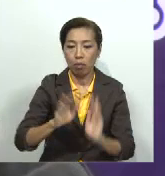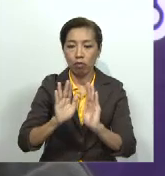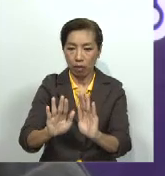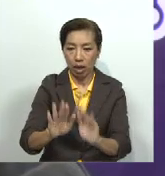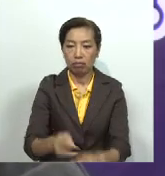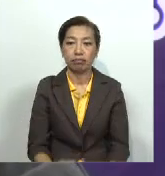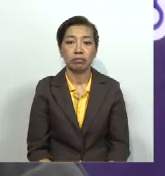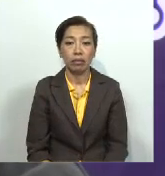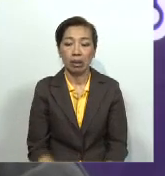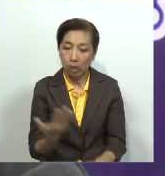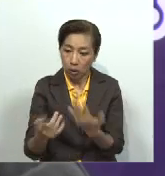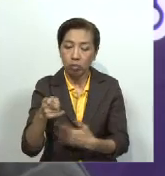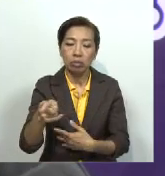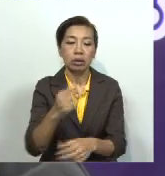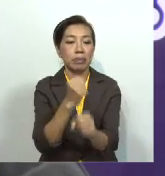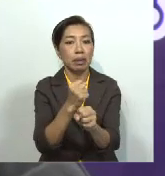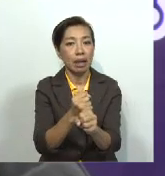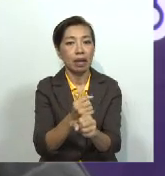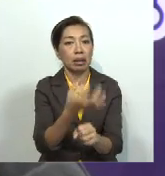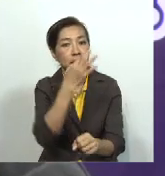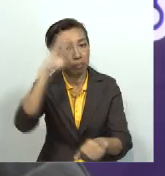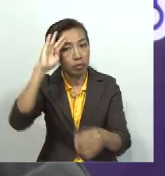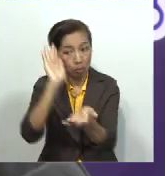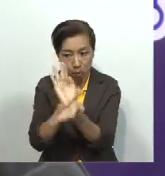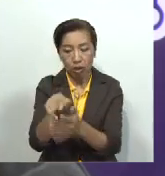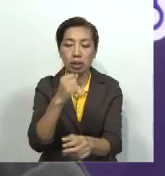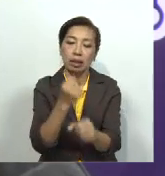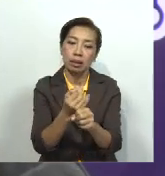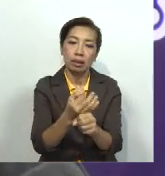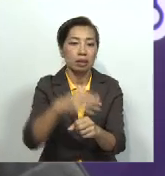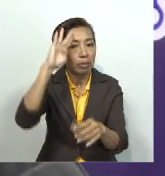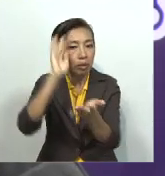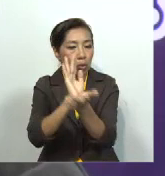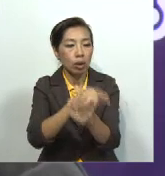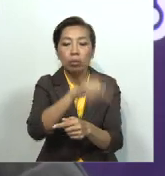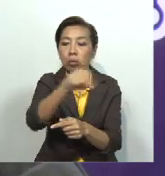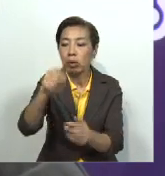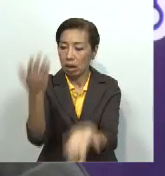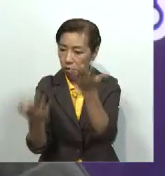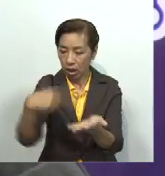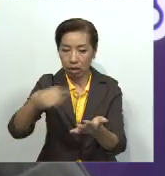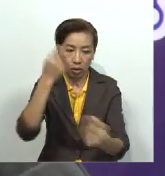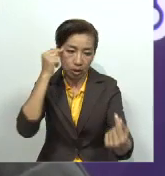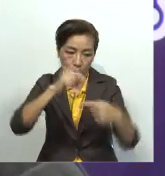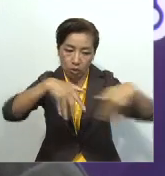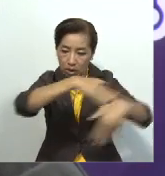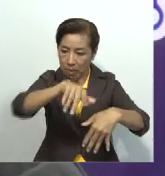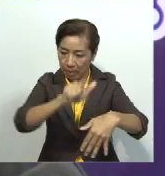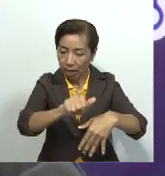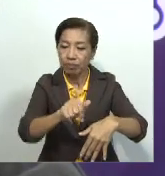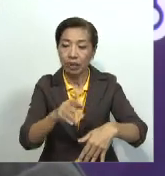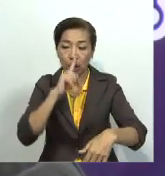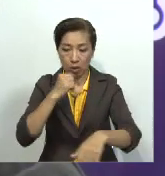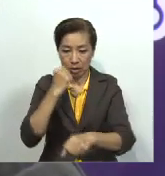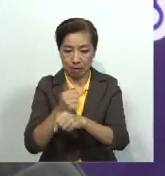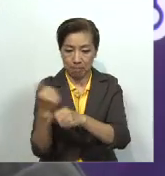จะเป็นตำรวจที่ไหนก็ตามนะครับคิดถึงชาวบ้านเป็นหลักแล้วชาวบ้านจะเป็นเกราะป้องกันให้เ